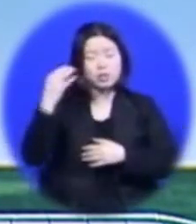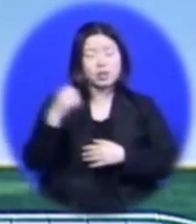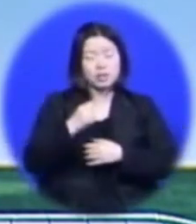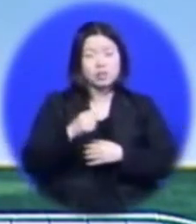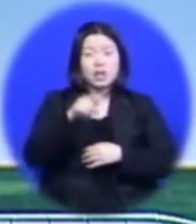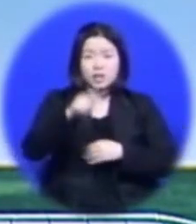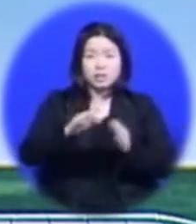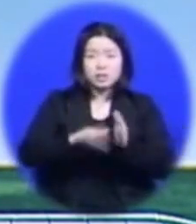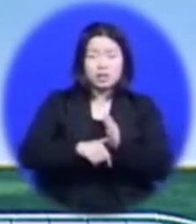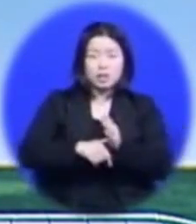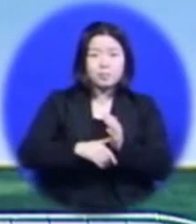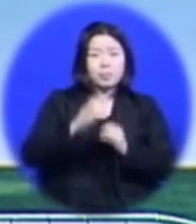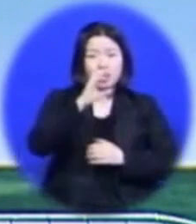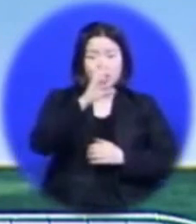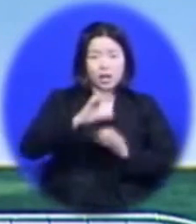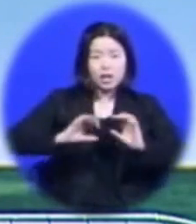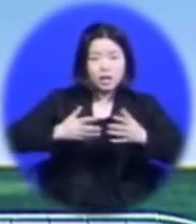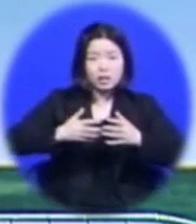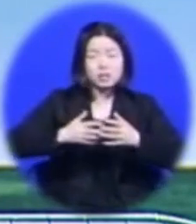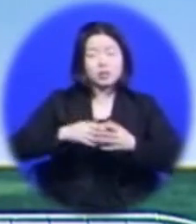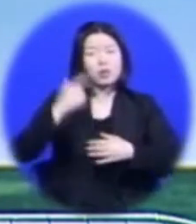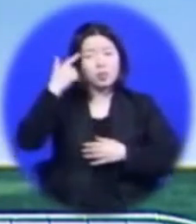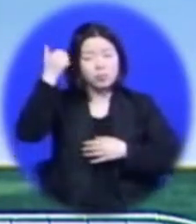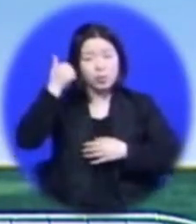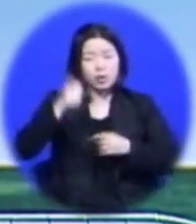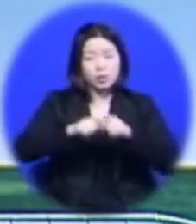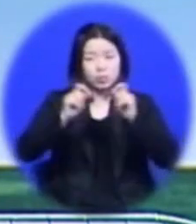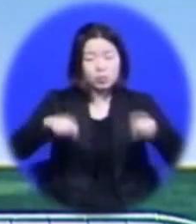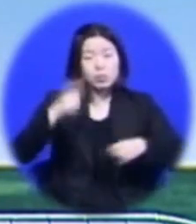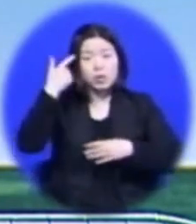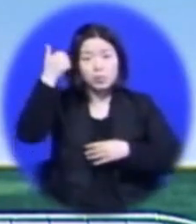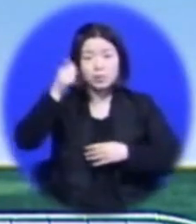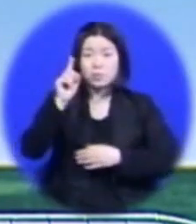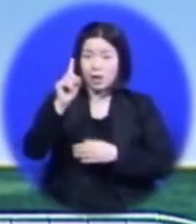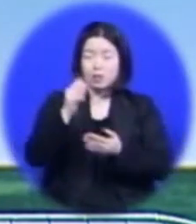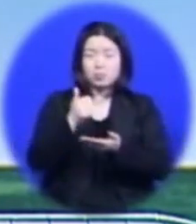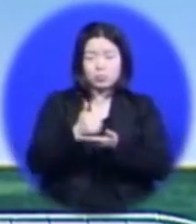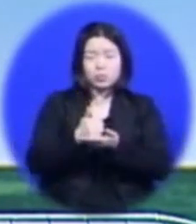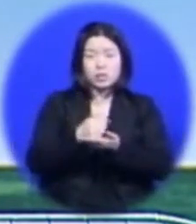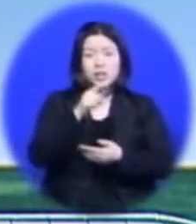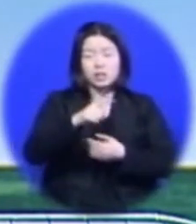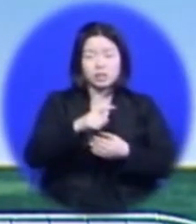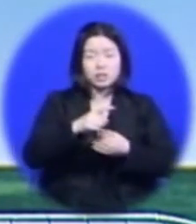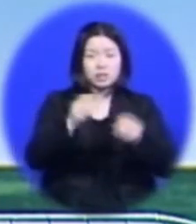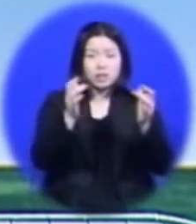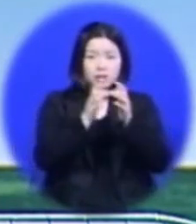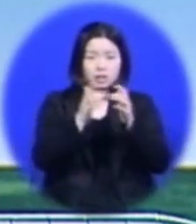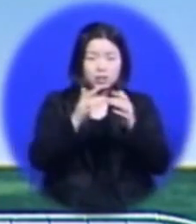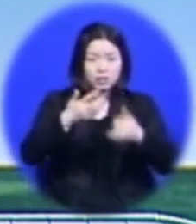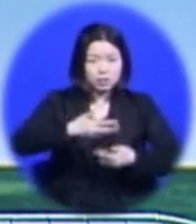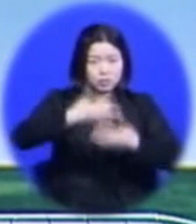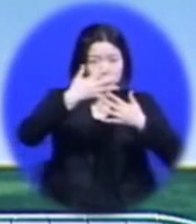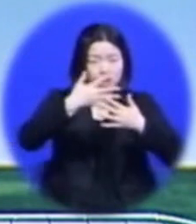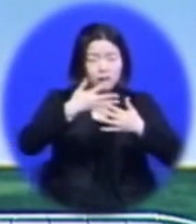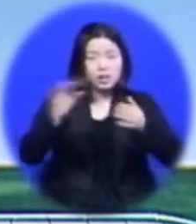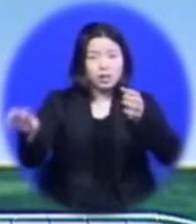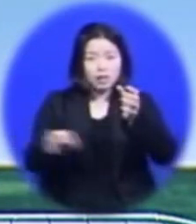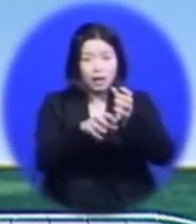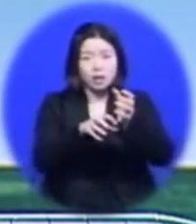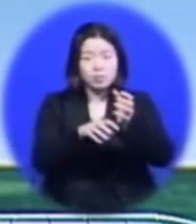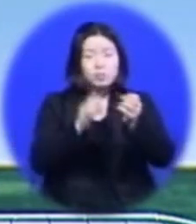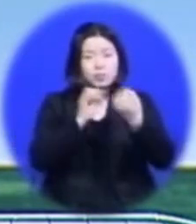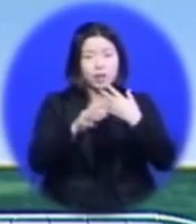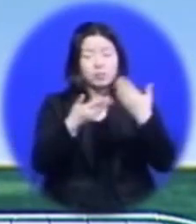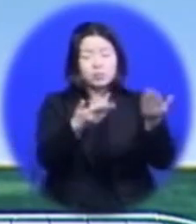그때 캐나다에서 목회하는 같은 동기 목사님 한 분이 거기에 댓글을 달았습니다.